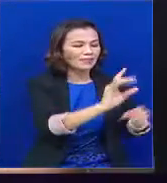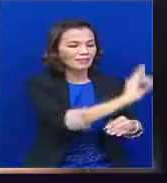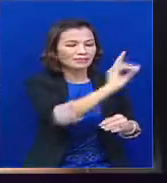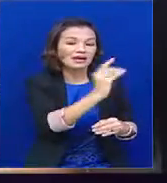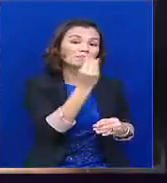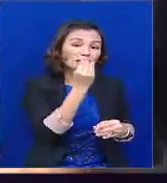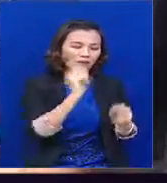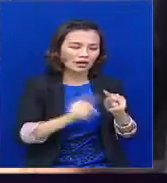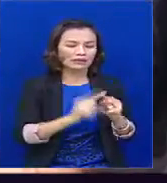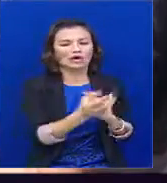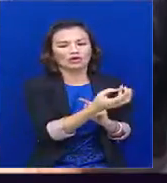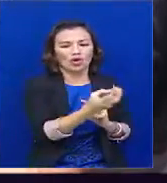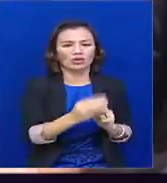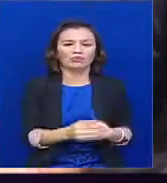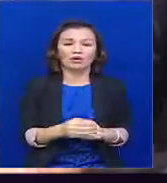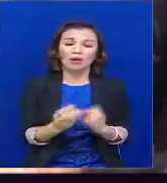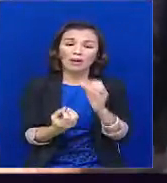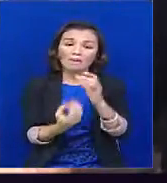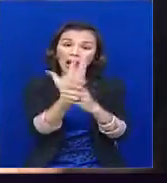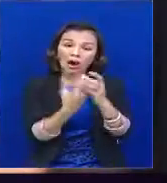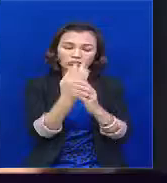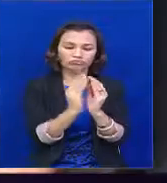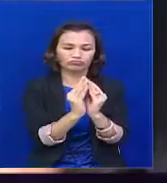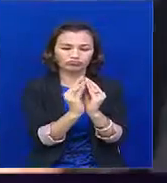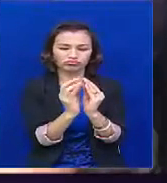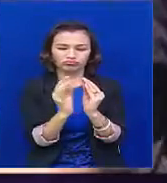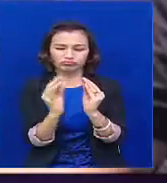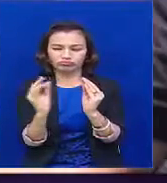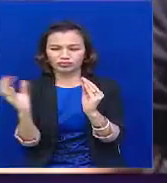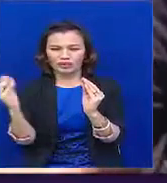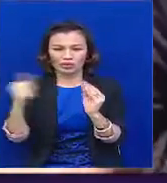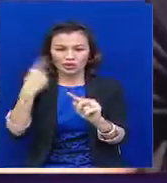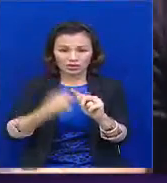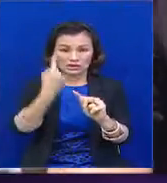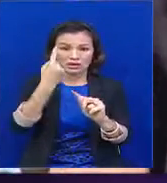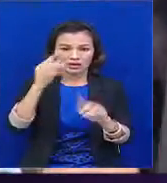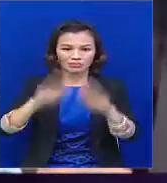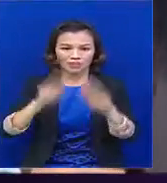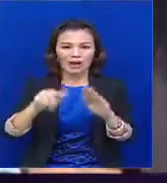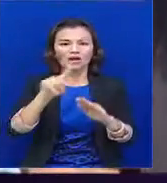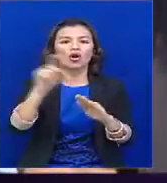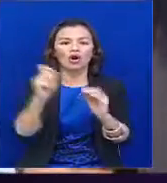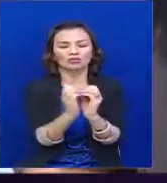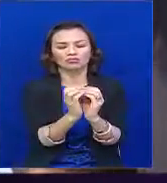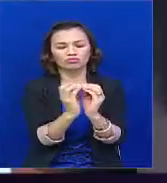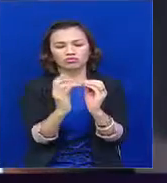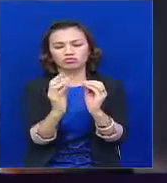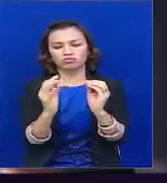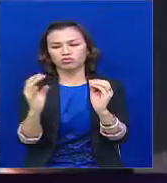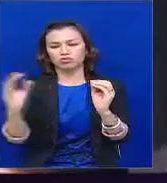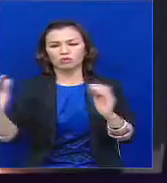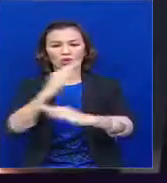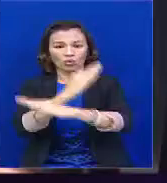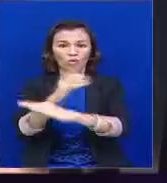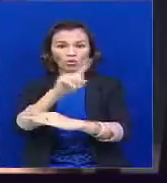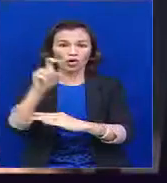แตกตัวของผักตบชวาค่อนข้างจะทำได้รวดเร็วเดือนหนึ่งก็ประมาณสัก100ต้นขยายตัวเป็น100เท่านะครับก็จะมีปัญ